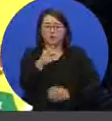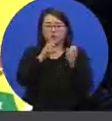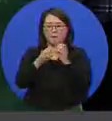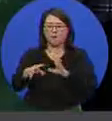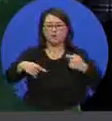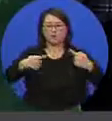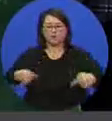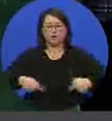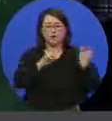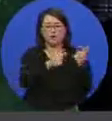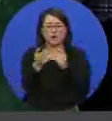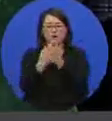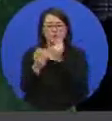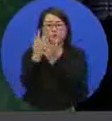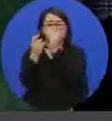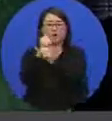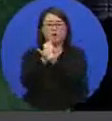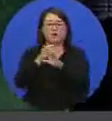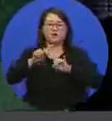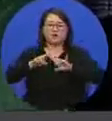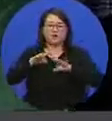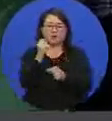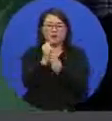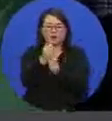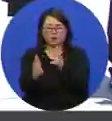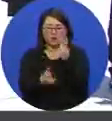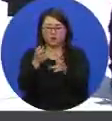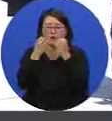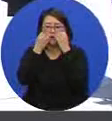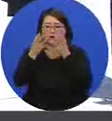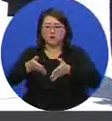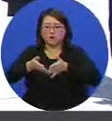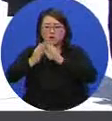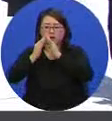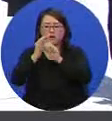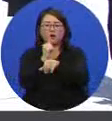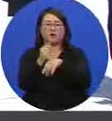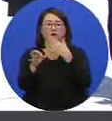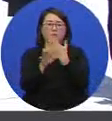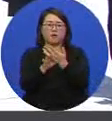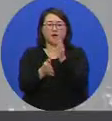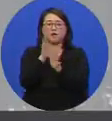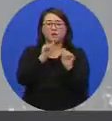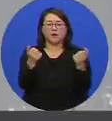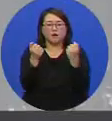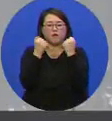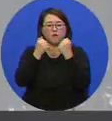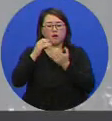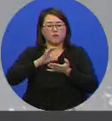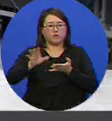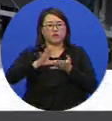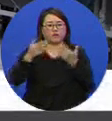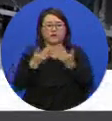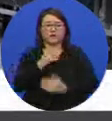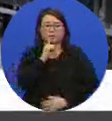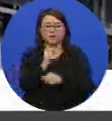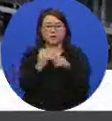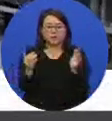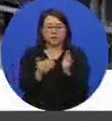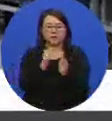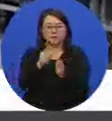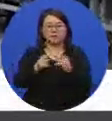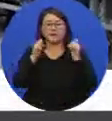폐기물 발전소 신축이 추진돼 시민 건강이 위협받고 있다고 우려했습니다. 이들은 도시계획위원회